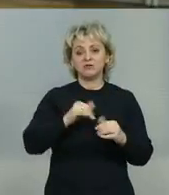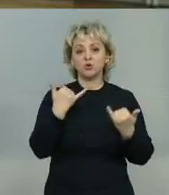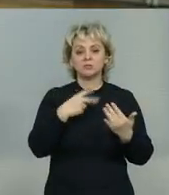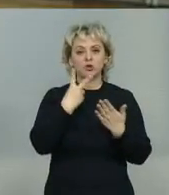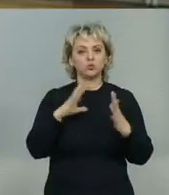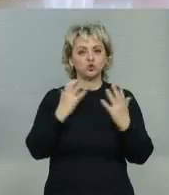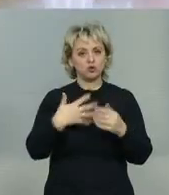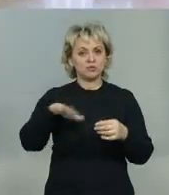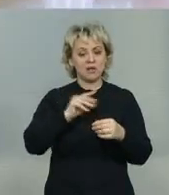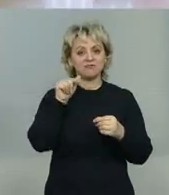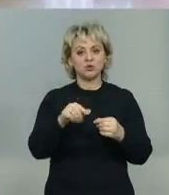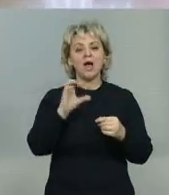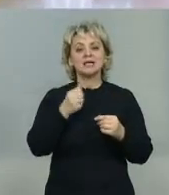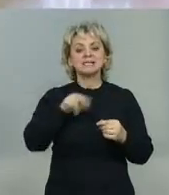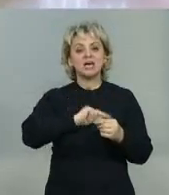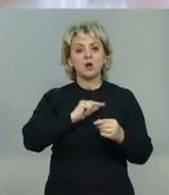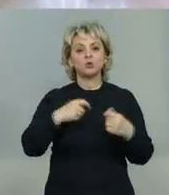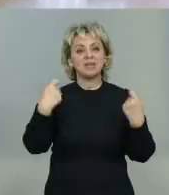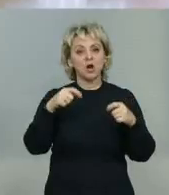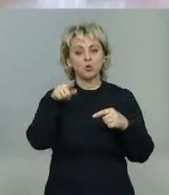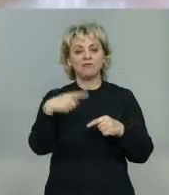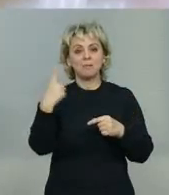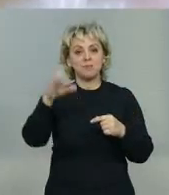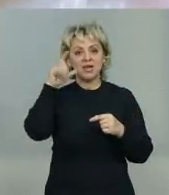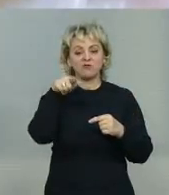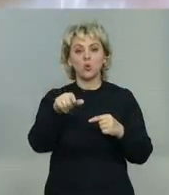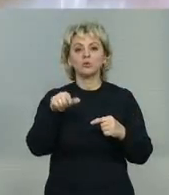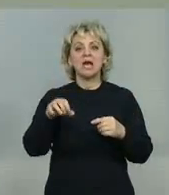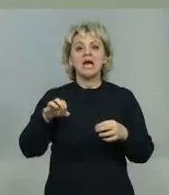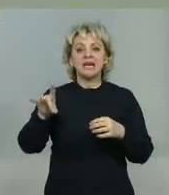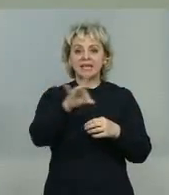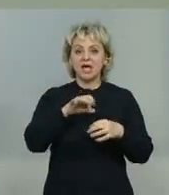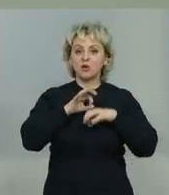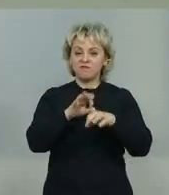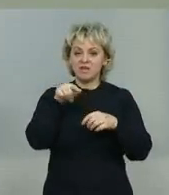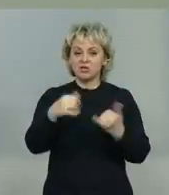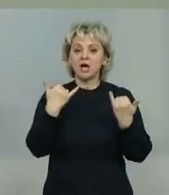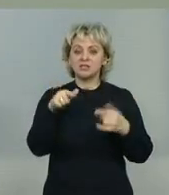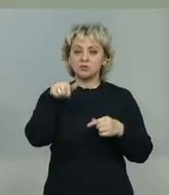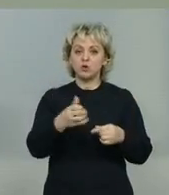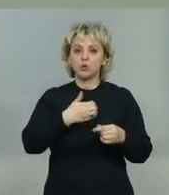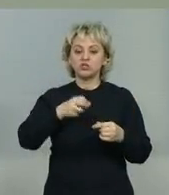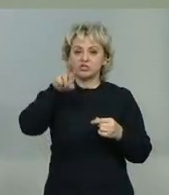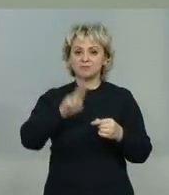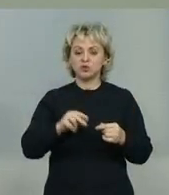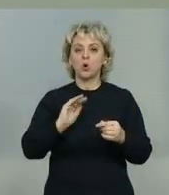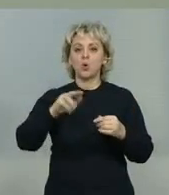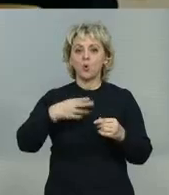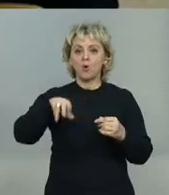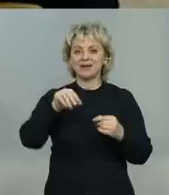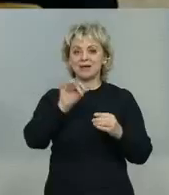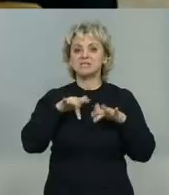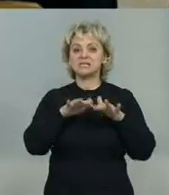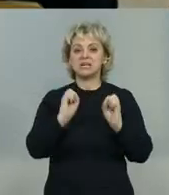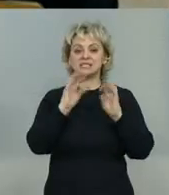смотрю, серьезно уровень. Алексей работает в торговле. Первое образование у него регионоведение, а теперь хочет стать специалистом в горном деле.